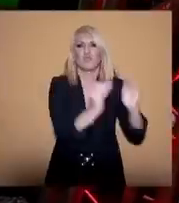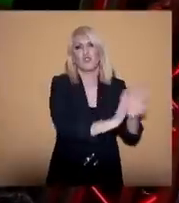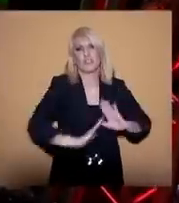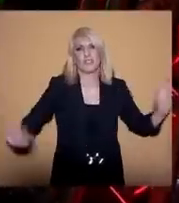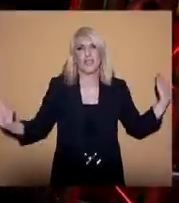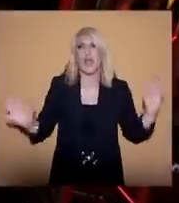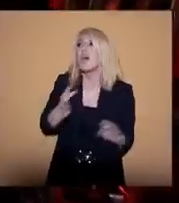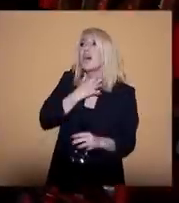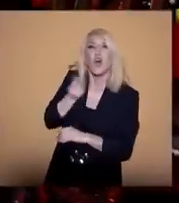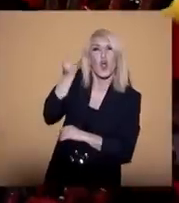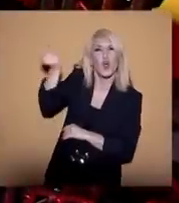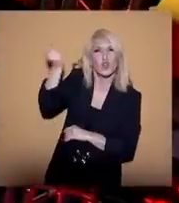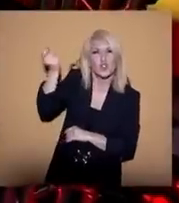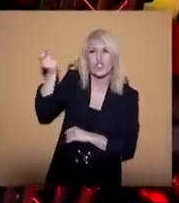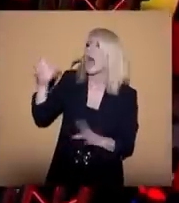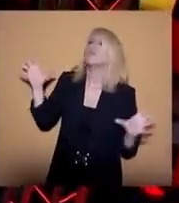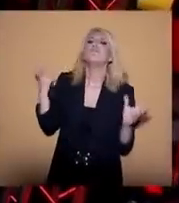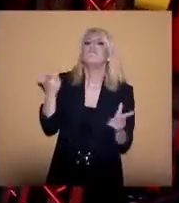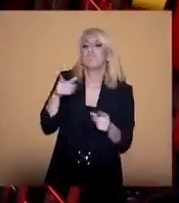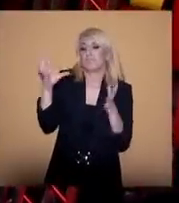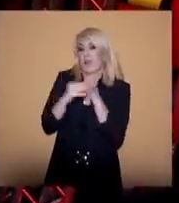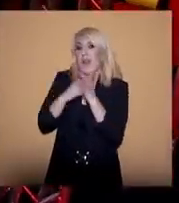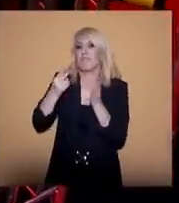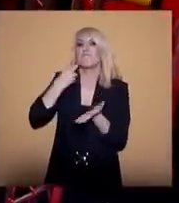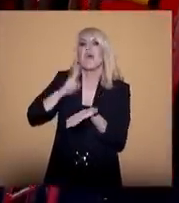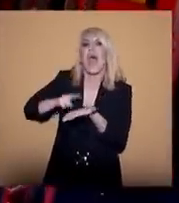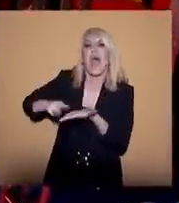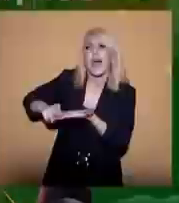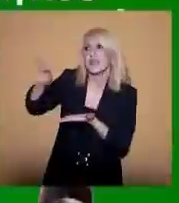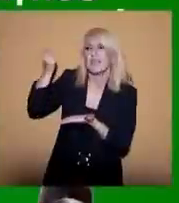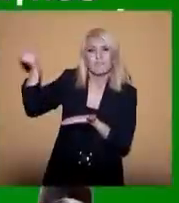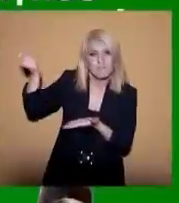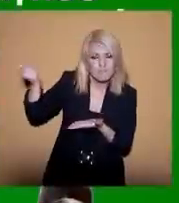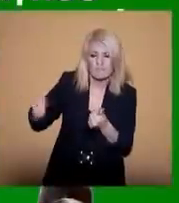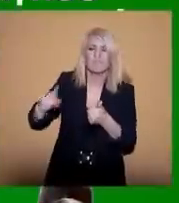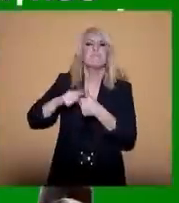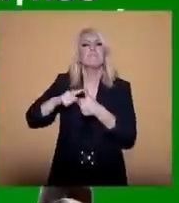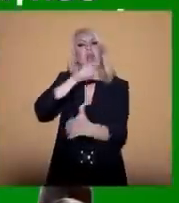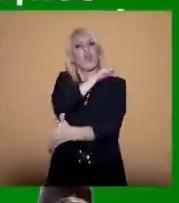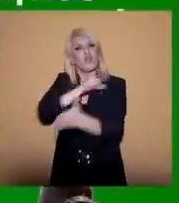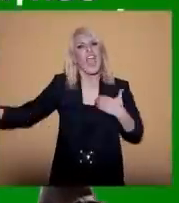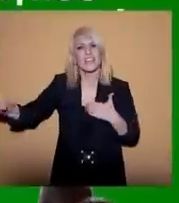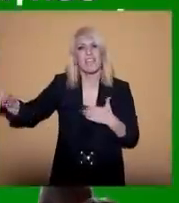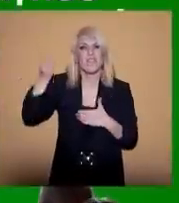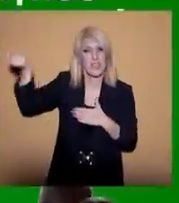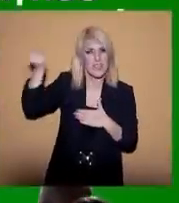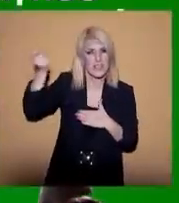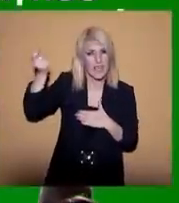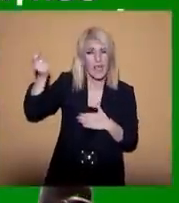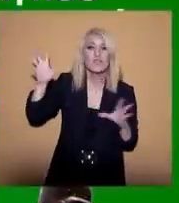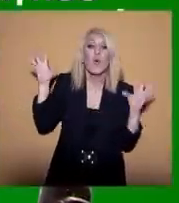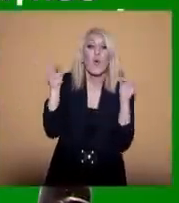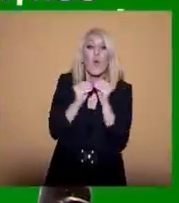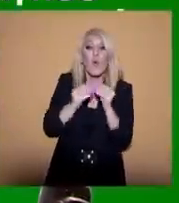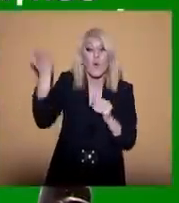χρέος σε ασφαλιστικά ταμεία και εφορία με διαγραφή μέρους της βασικής οφειλής για χρέη που δημιουργήθηκαν μετά το ξέσπασμα